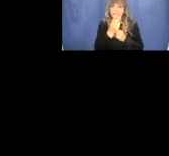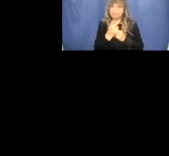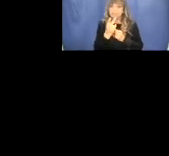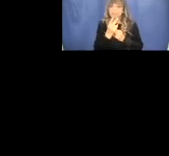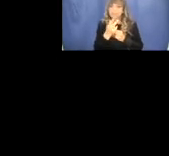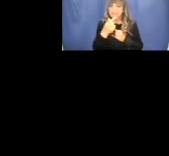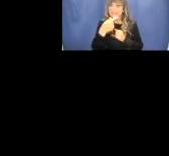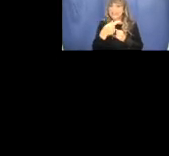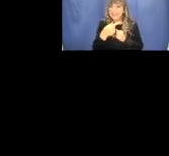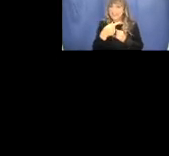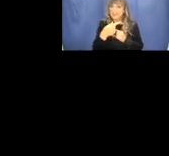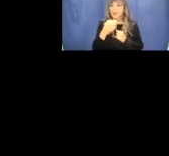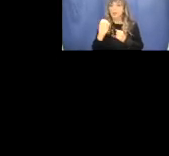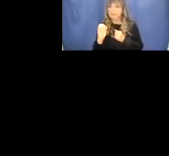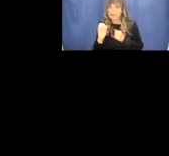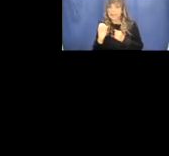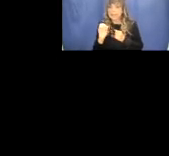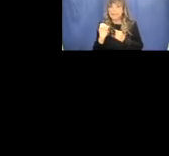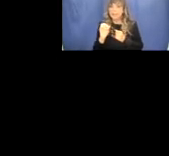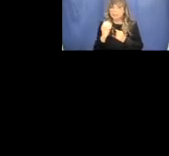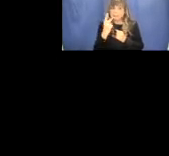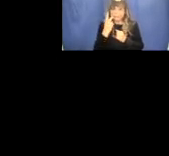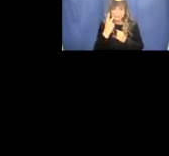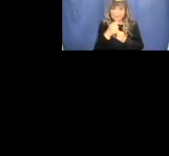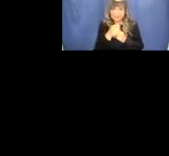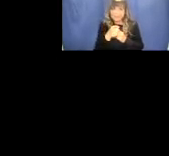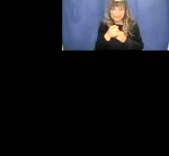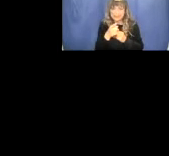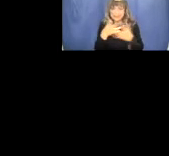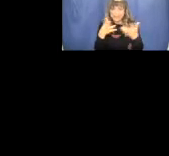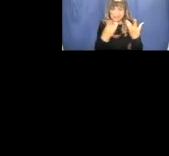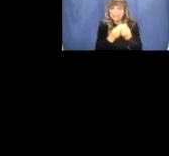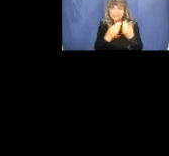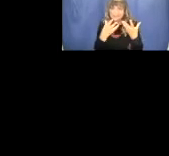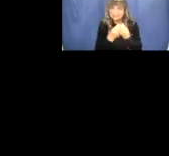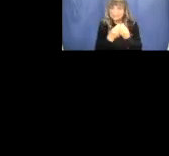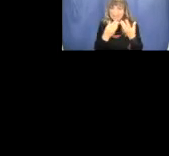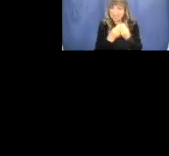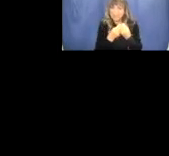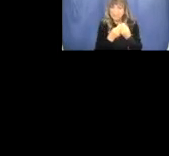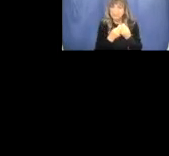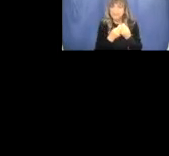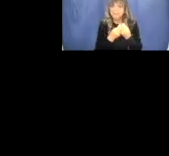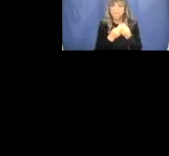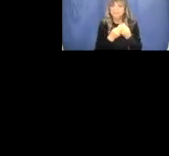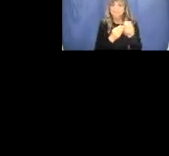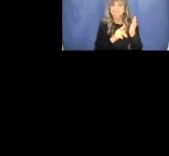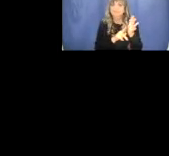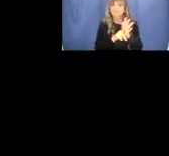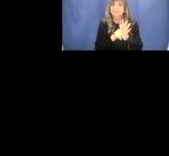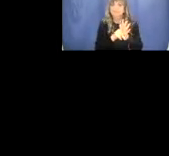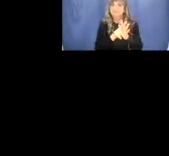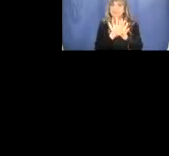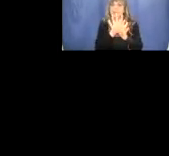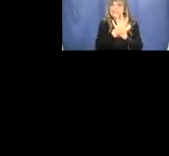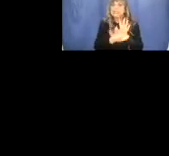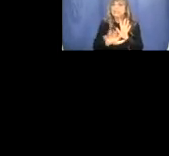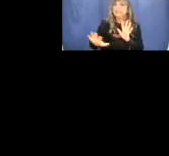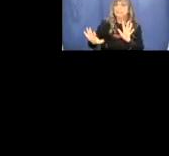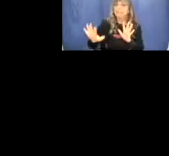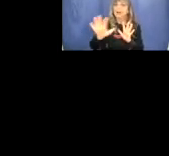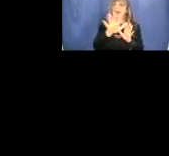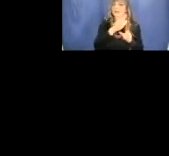pedro e lo pedro che messi insieme riescono a riempire tutto lo spazio perché è